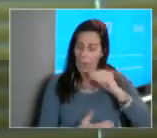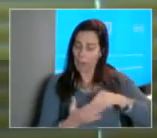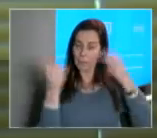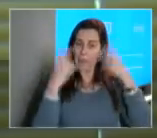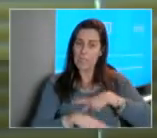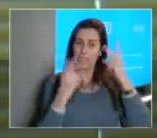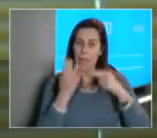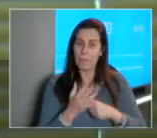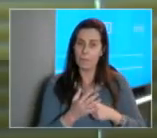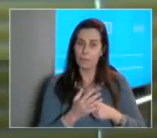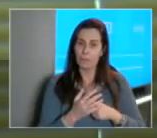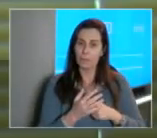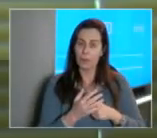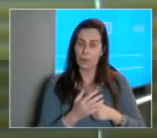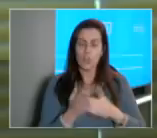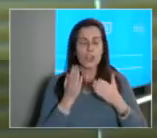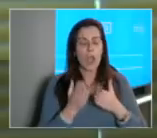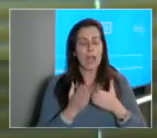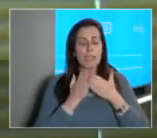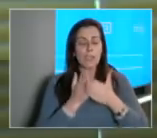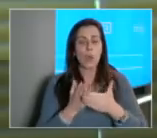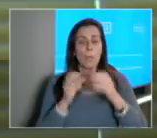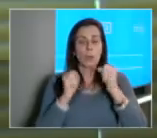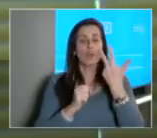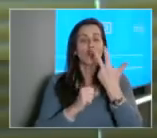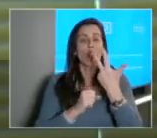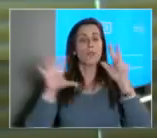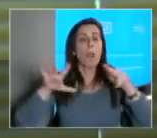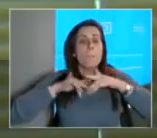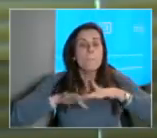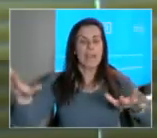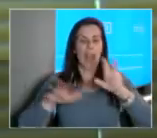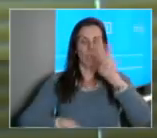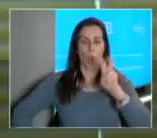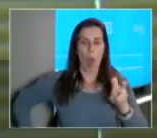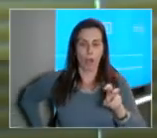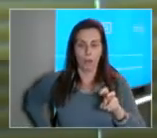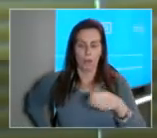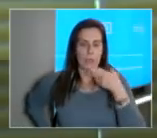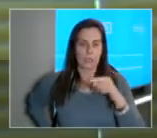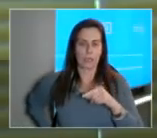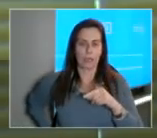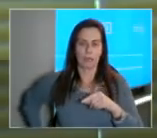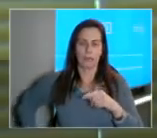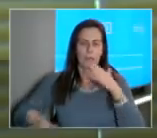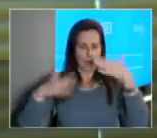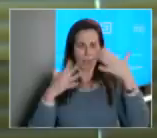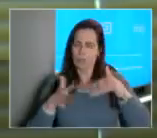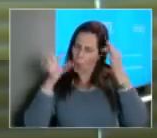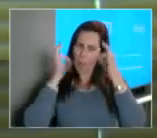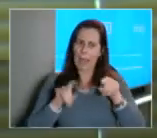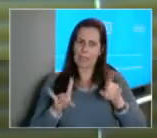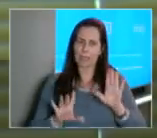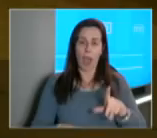על הסכם של סיוע ביטחוני של 38 מיליארד דולר למדינת ישראל בעשור, ואני מאוד מעריך את